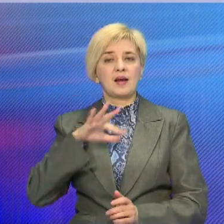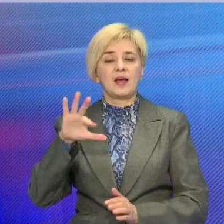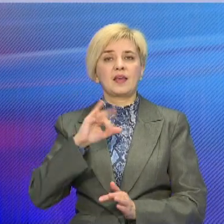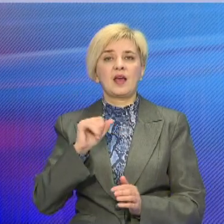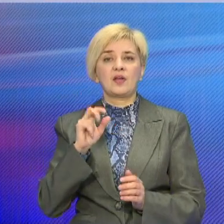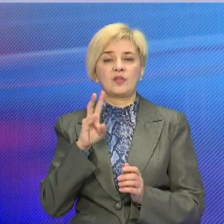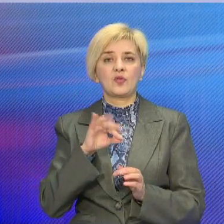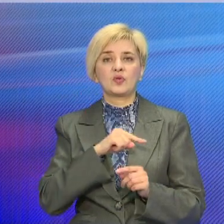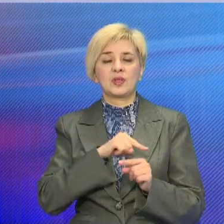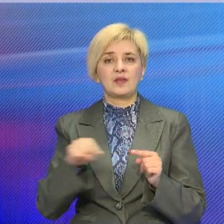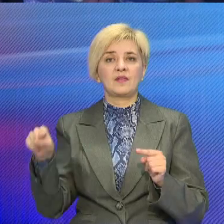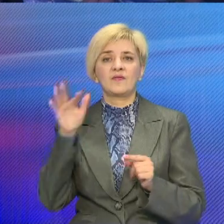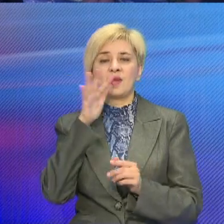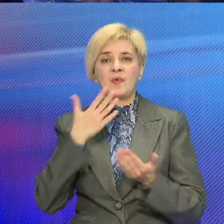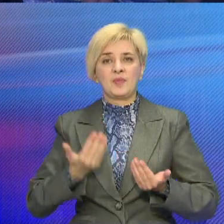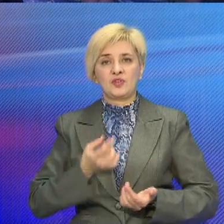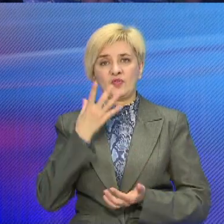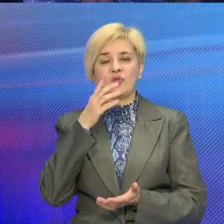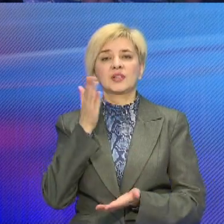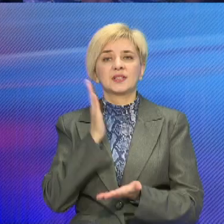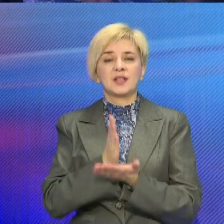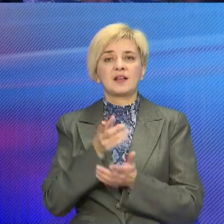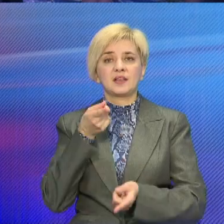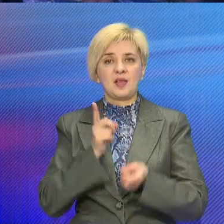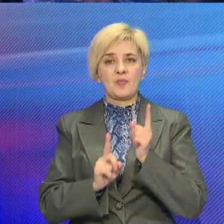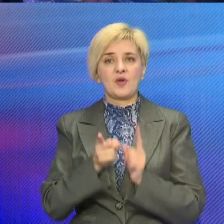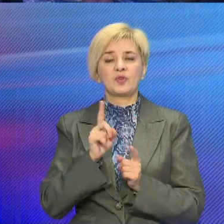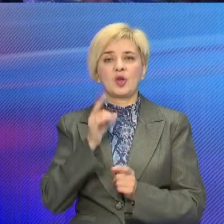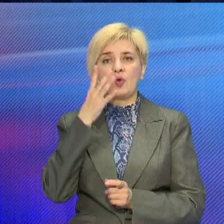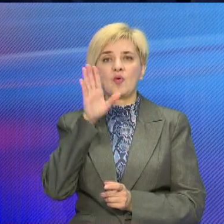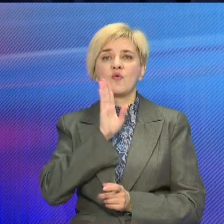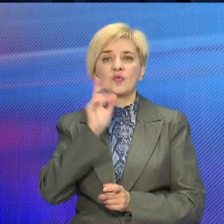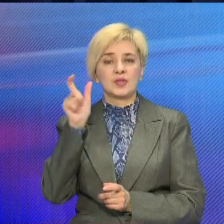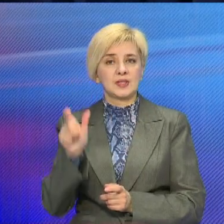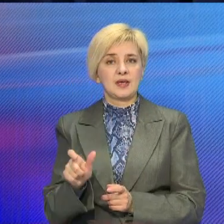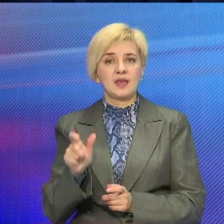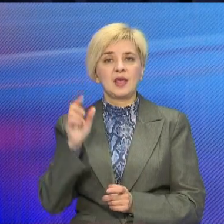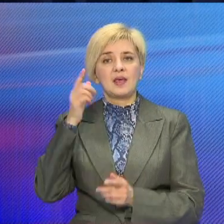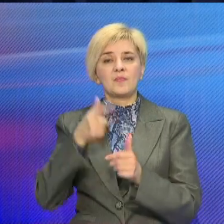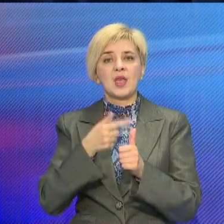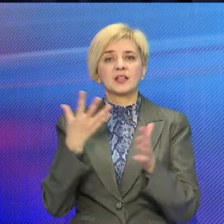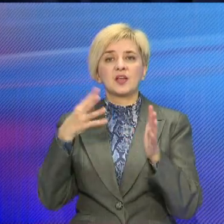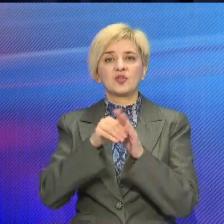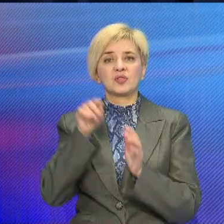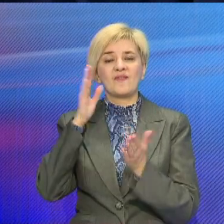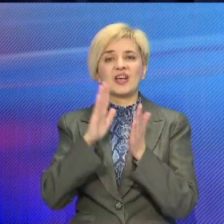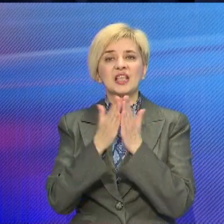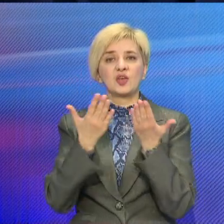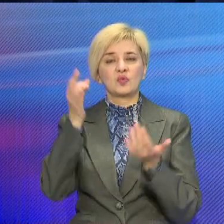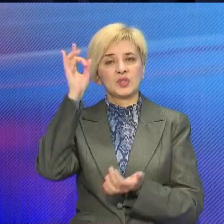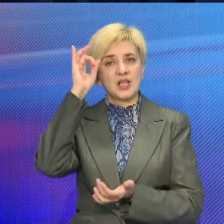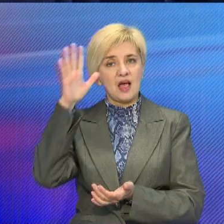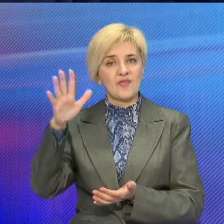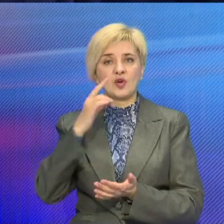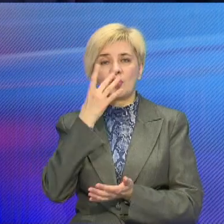она стала соправдной гродинкой. Ее имя унесено у книгу славы Гродинской области. Не застался незауважным и особистый уклад у